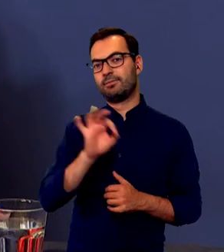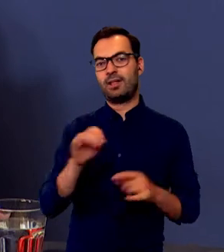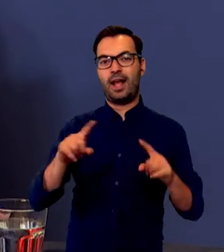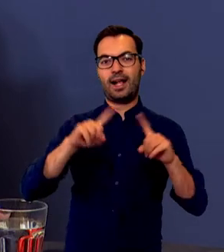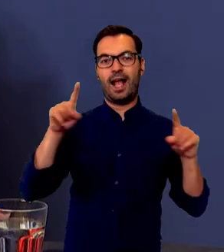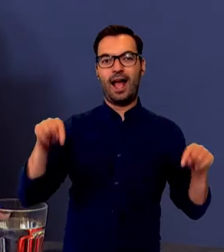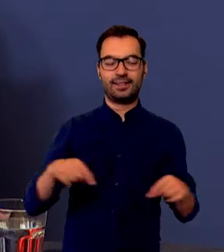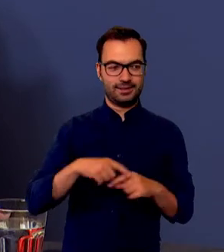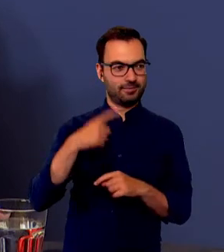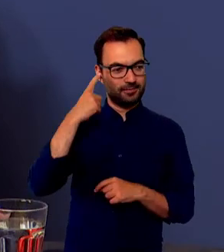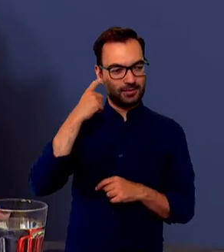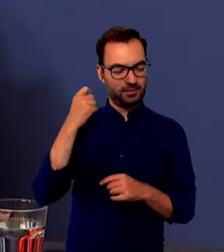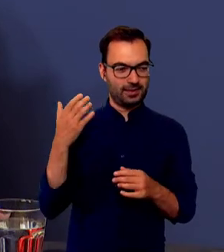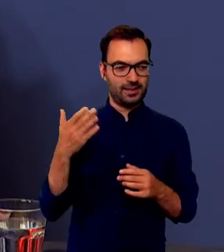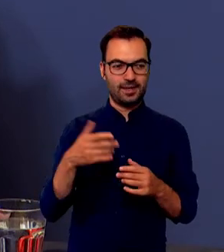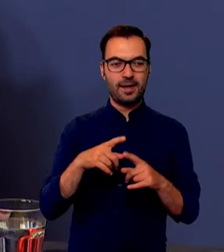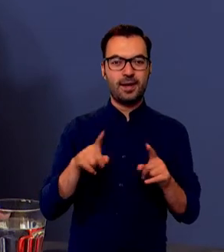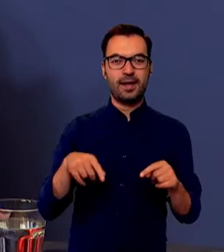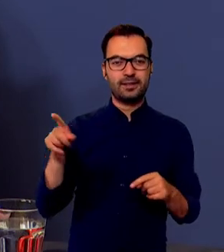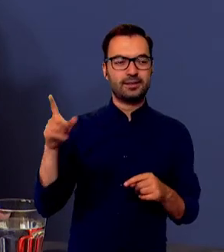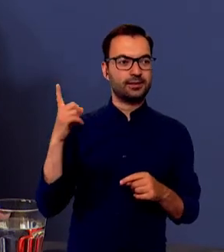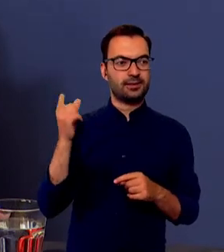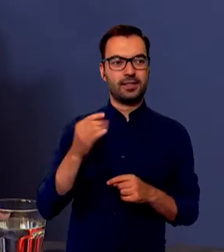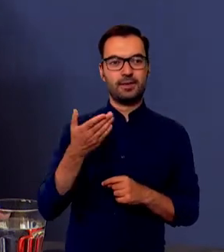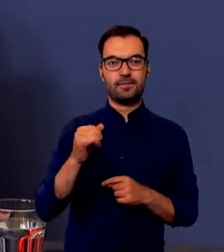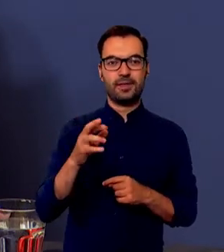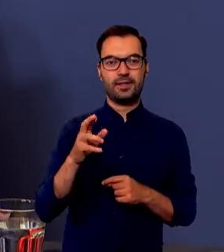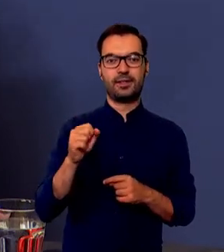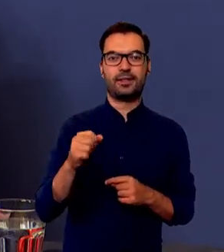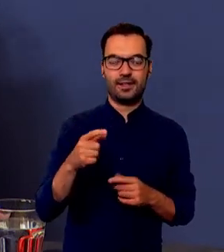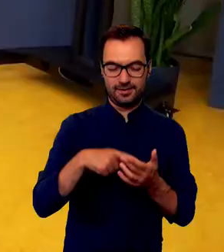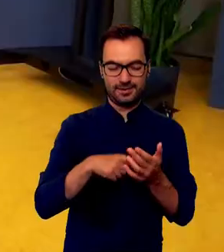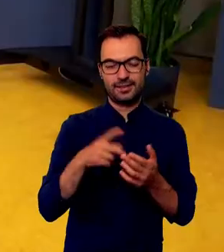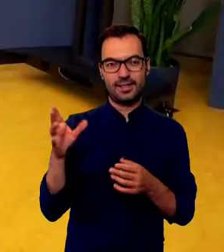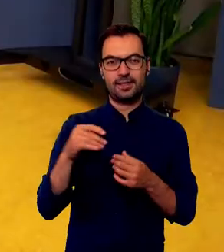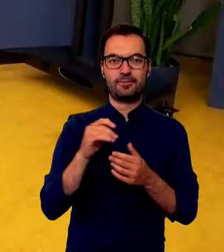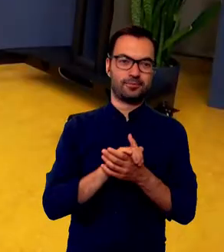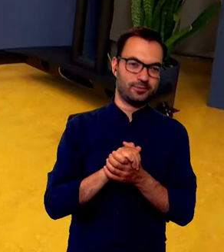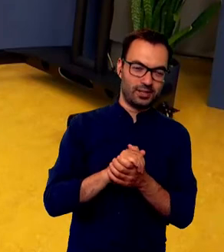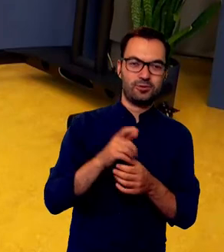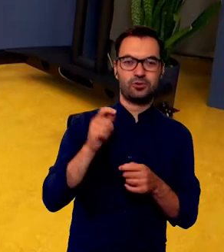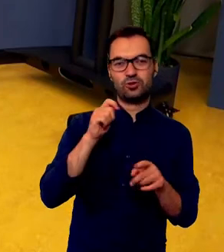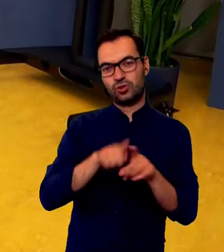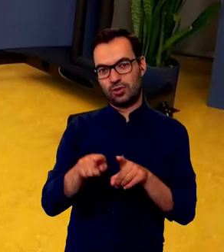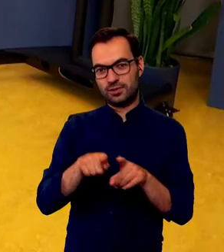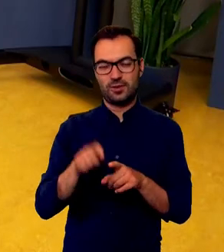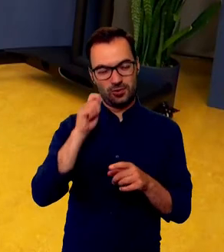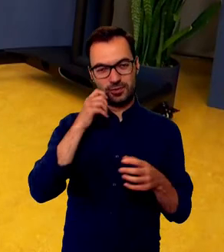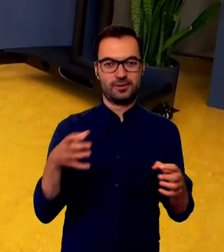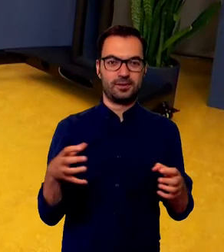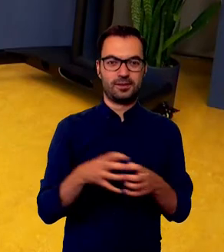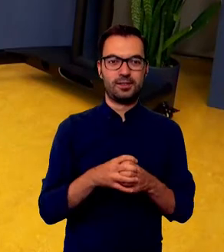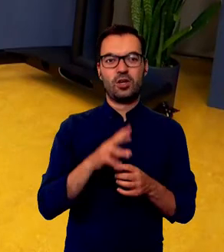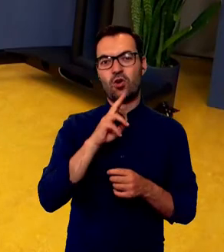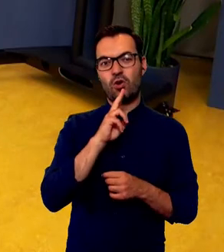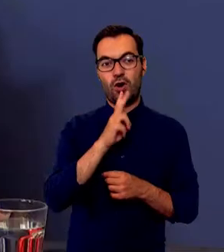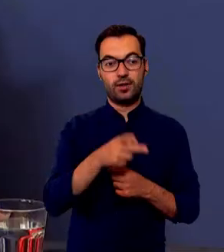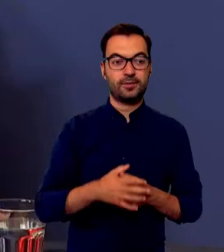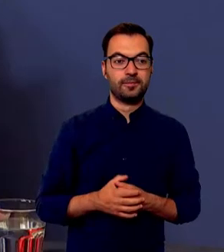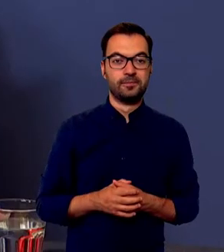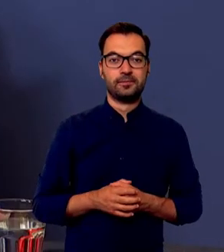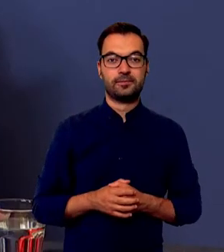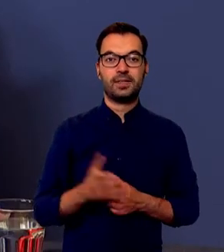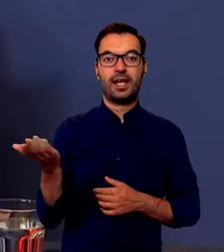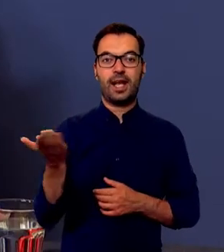specjalną kartę. Bardzo pamiętam taką scenę, jak idziesz z Mirą i z przyjaciółkami, z siostrą, w takim damskim gronie idziecie na kolację